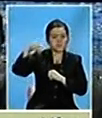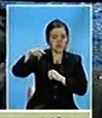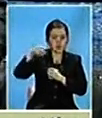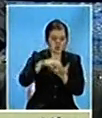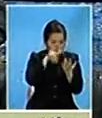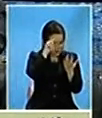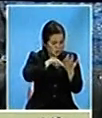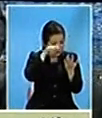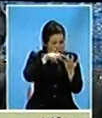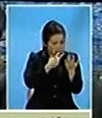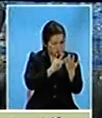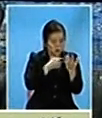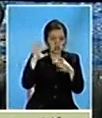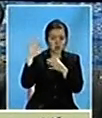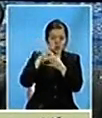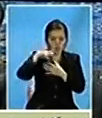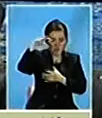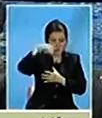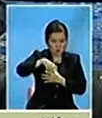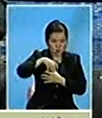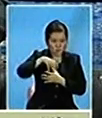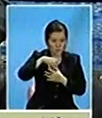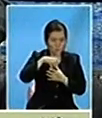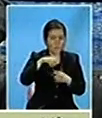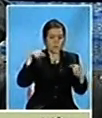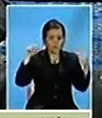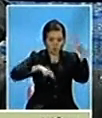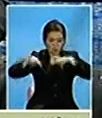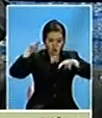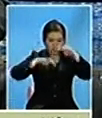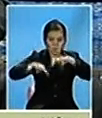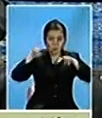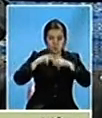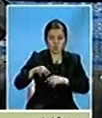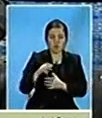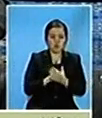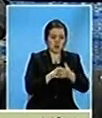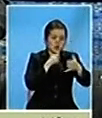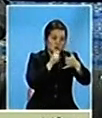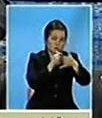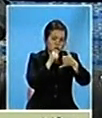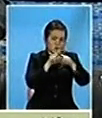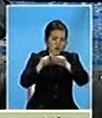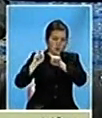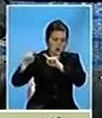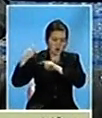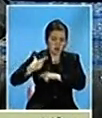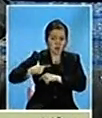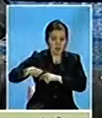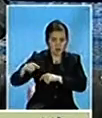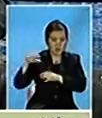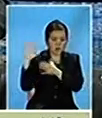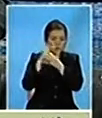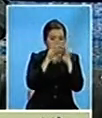งกรมสอบสวนคดีพิเศษเมื่อปี2545นะครับระบุว่าสถานการณ์ของโลกเปลี่ยนแปลงอย่างรวดเร็วด้านเทคโนโล